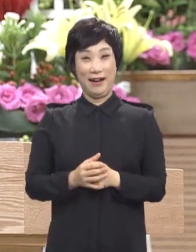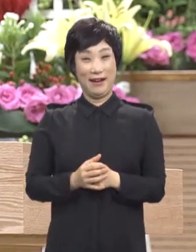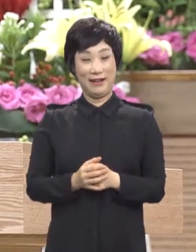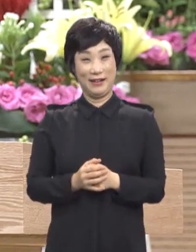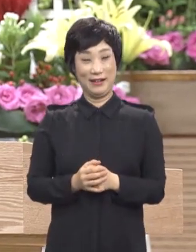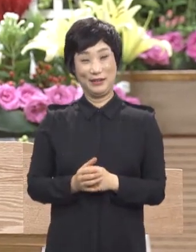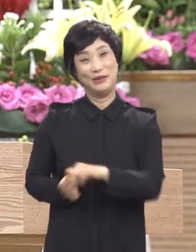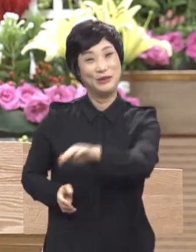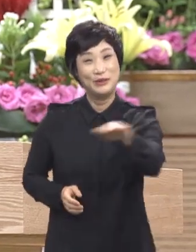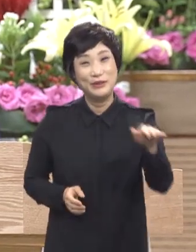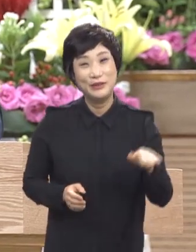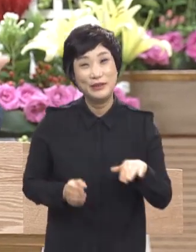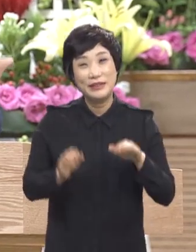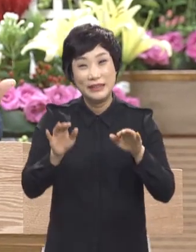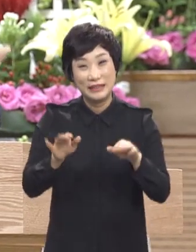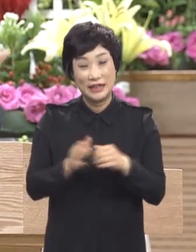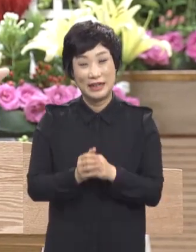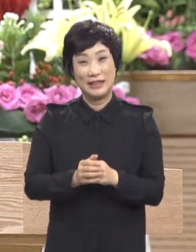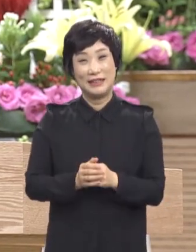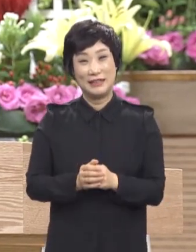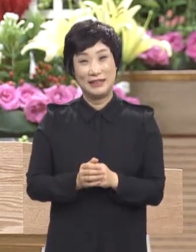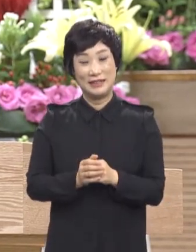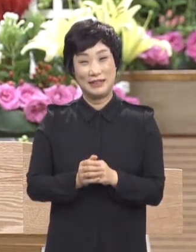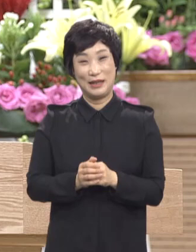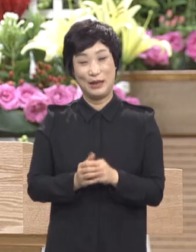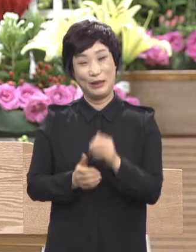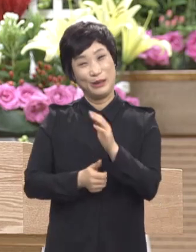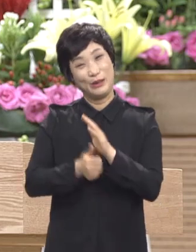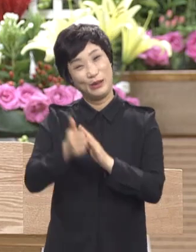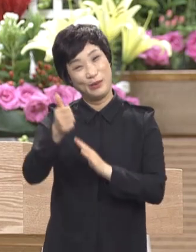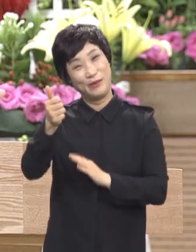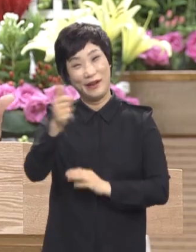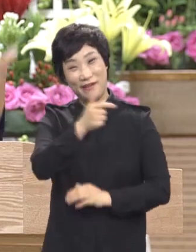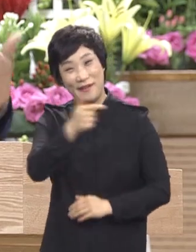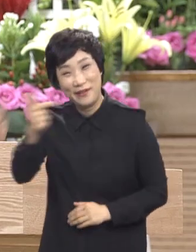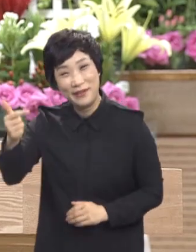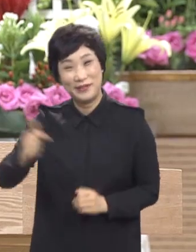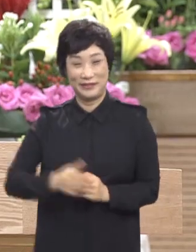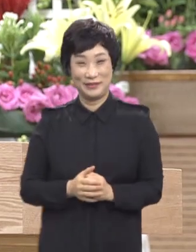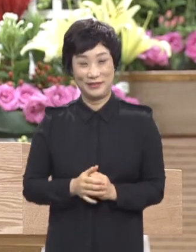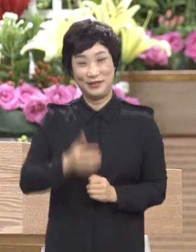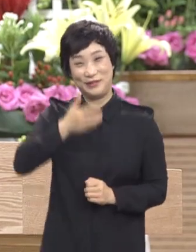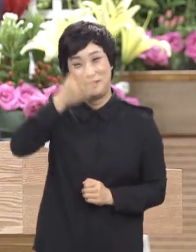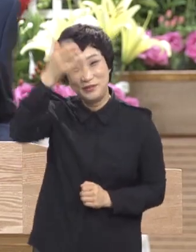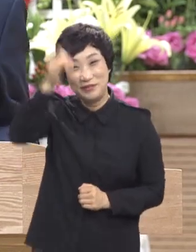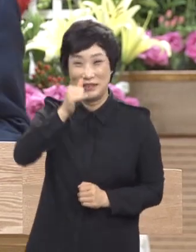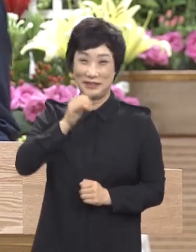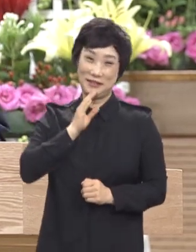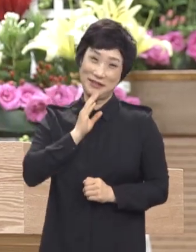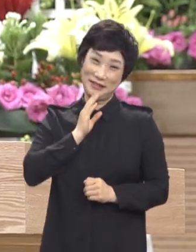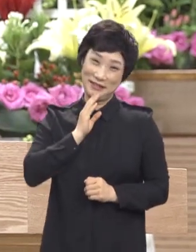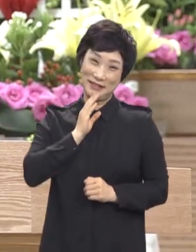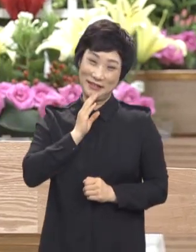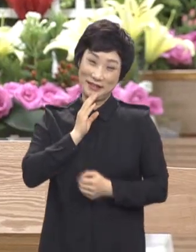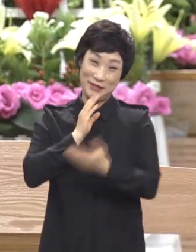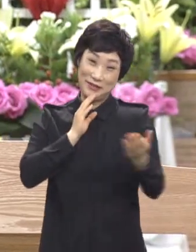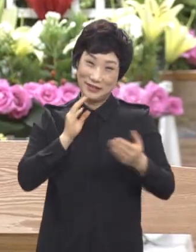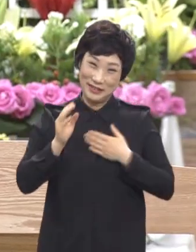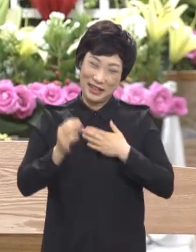어마어마하게 우리는 정말로 소망이 있고 꿈이 있고